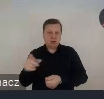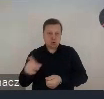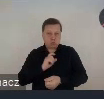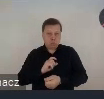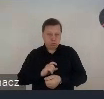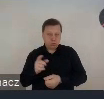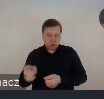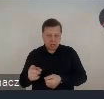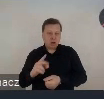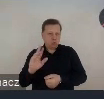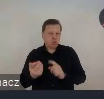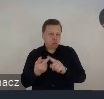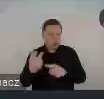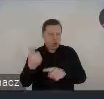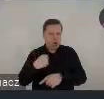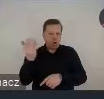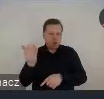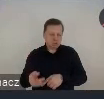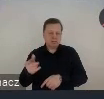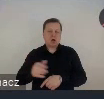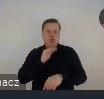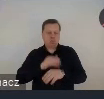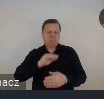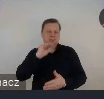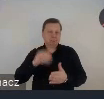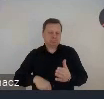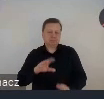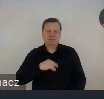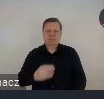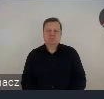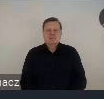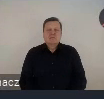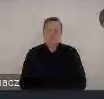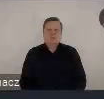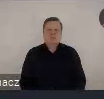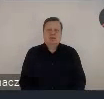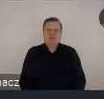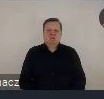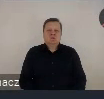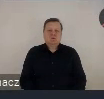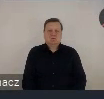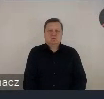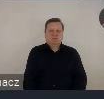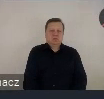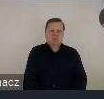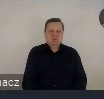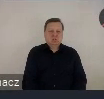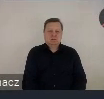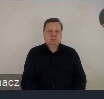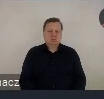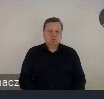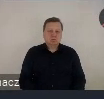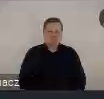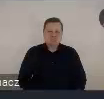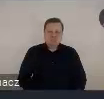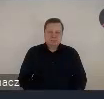jako druga osoba podpisuje umowy w imieniu tego cechu.